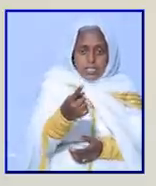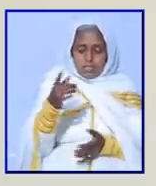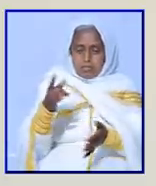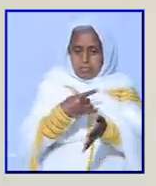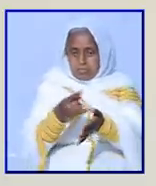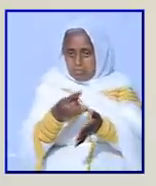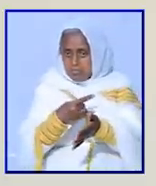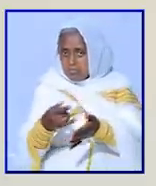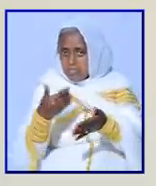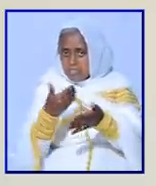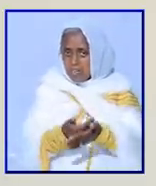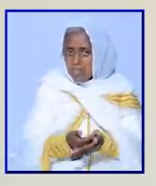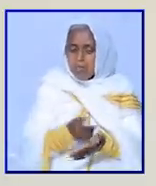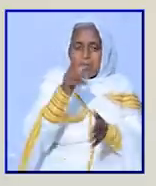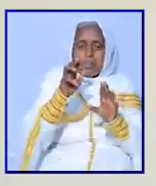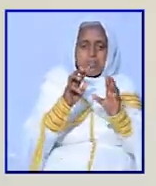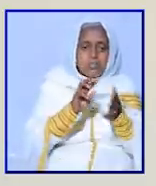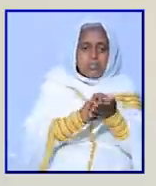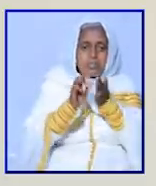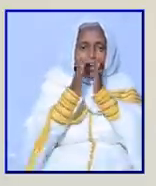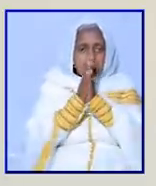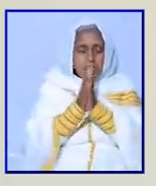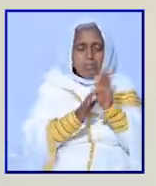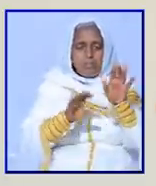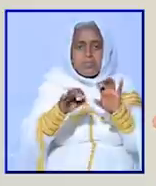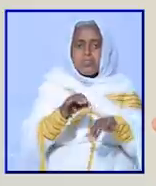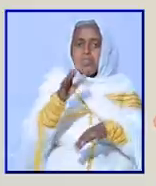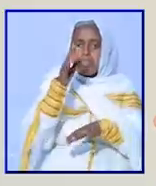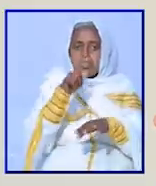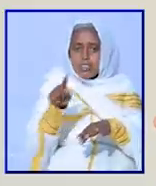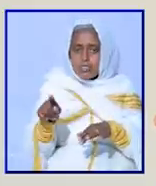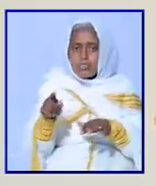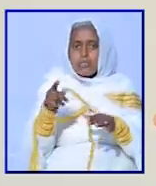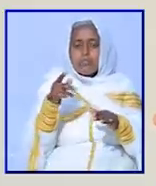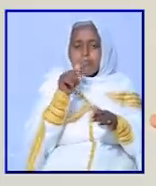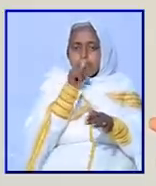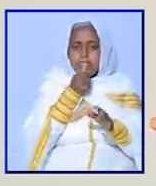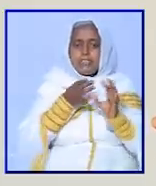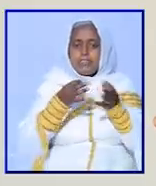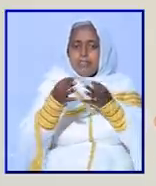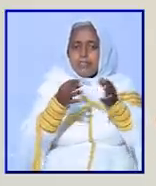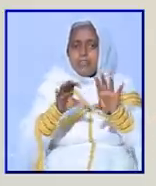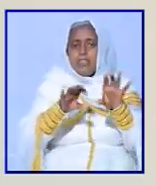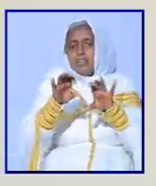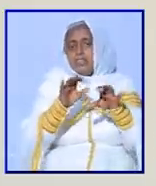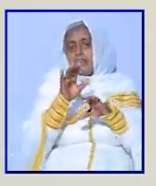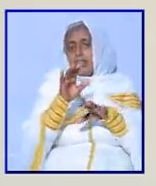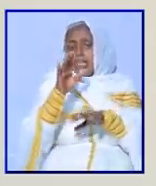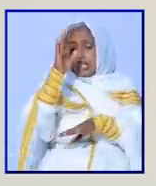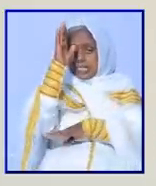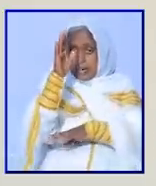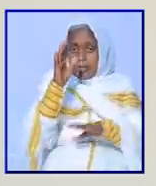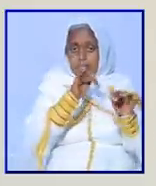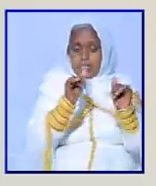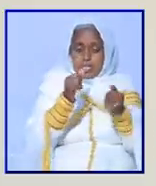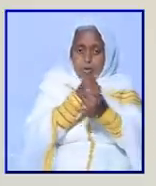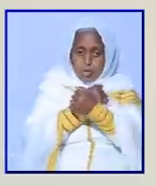አንዳችን እንድንዘምር፣ አንዳችን እንድንቀድስ፣ አንዳችን እንድናመለጥን አደረገ።